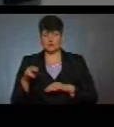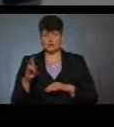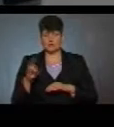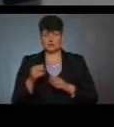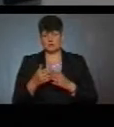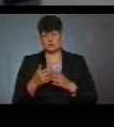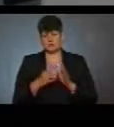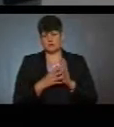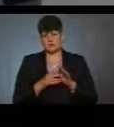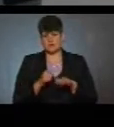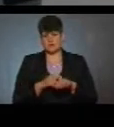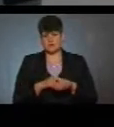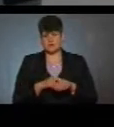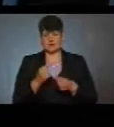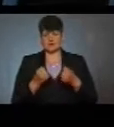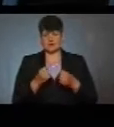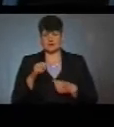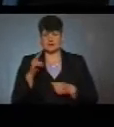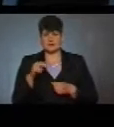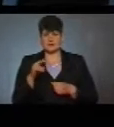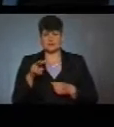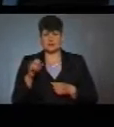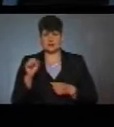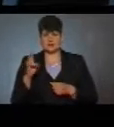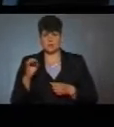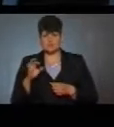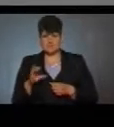водій автомобіля «Deo Lanos» наїхав на жінку.